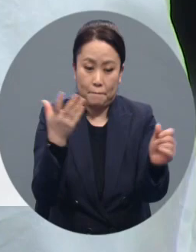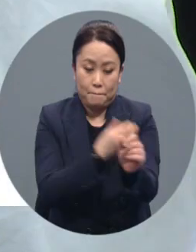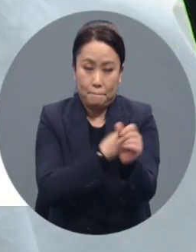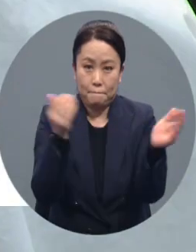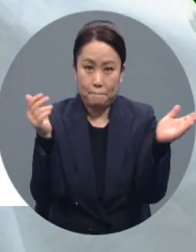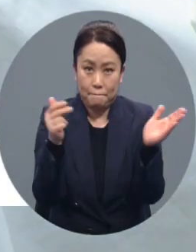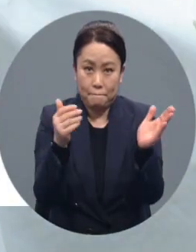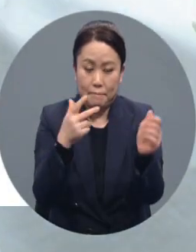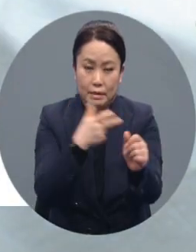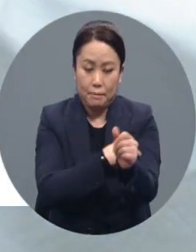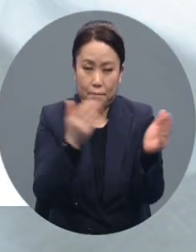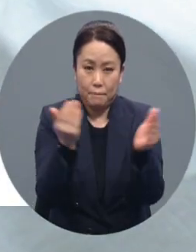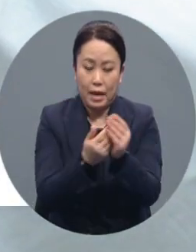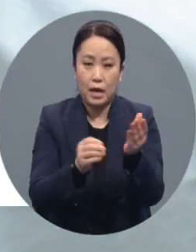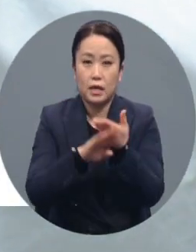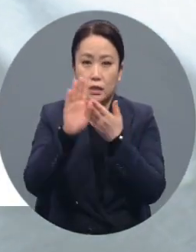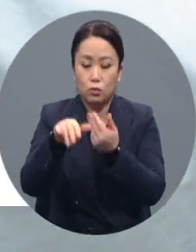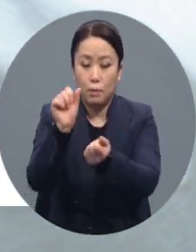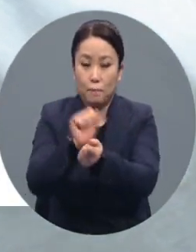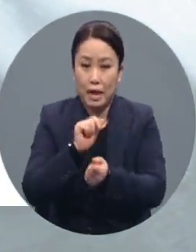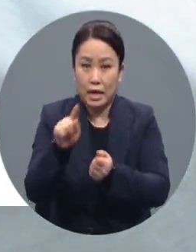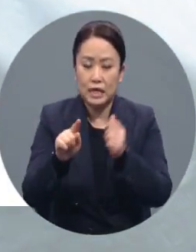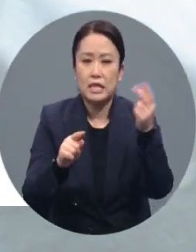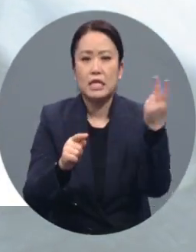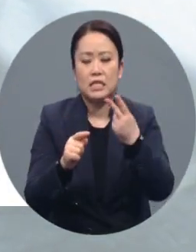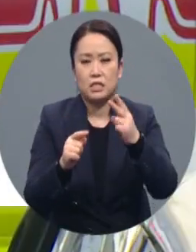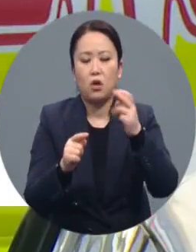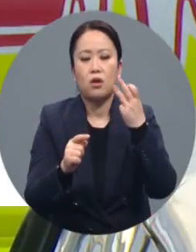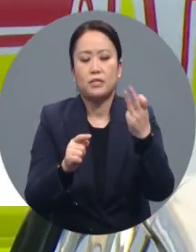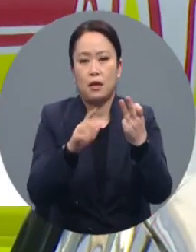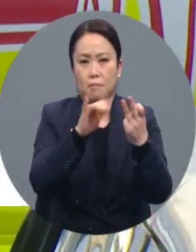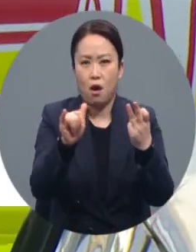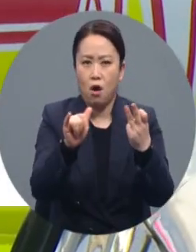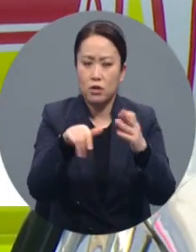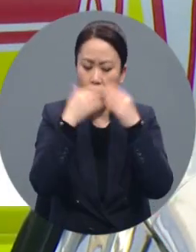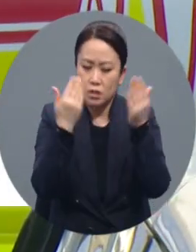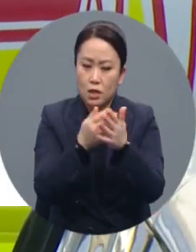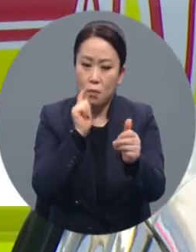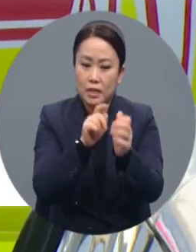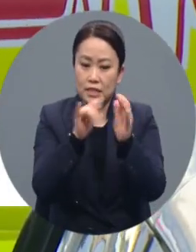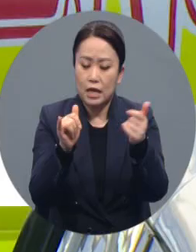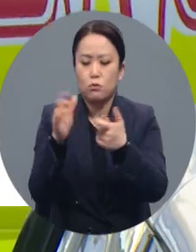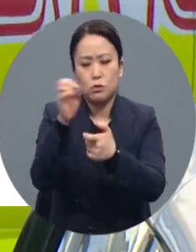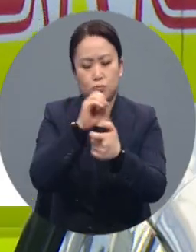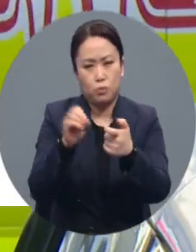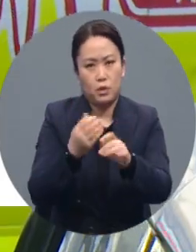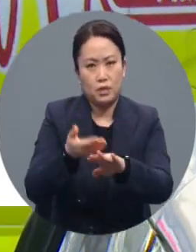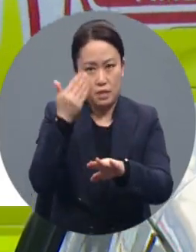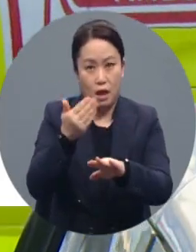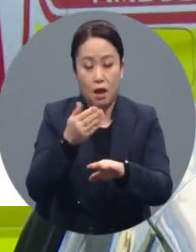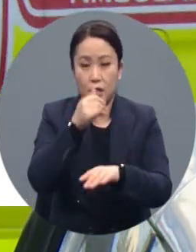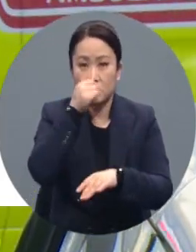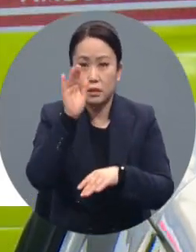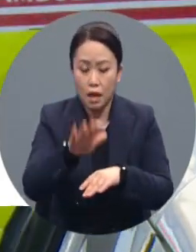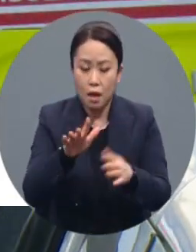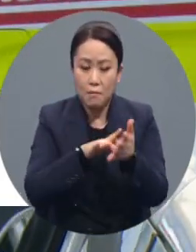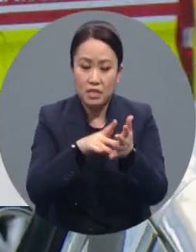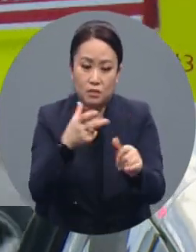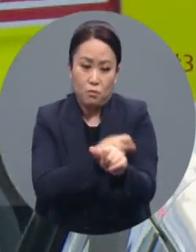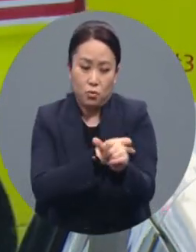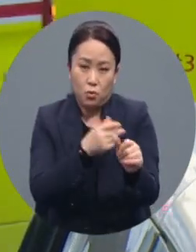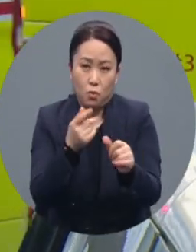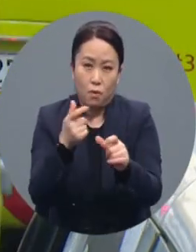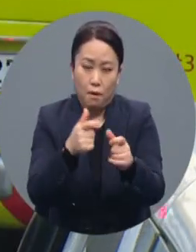2천 13명 전체 확진 환자의 60% 넘게 차지하고 있는데 백신접종 유리 높아질수록 더 늘어날 가능성도